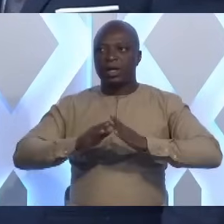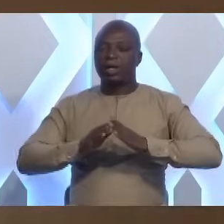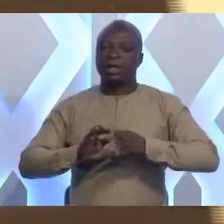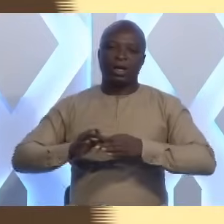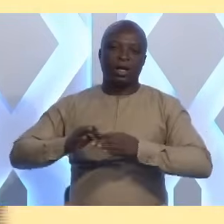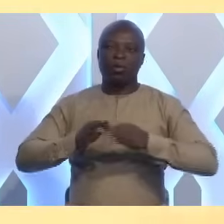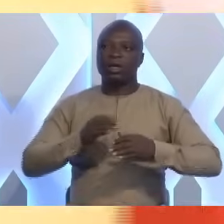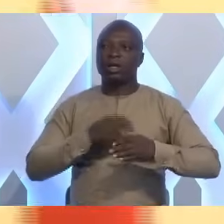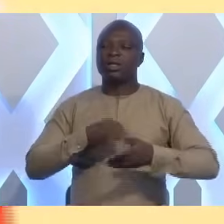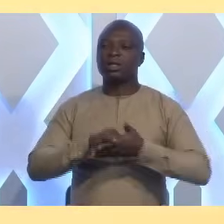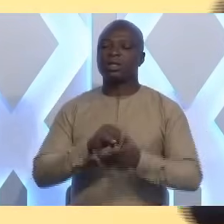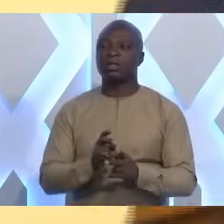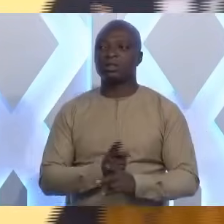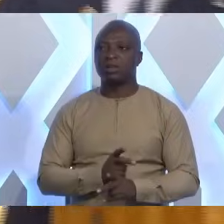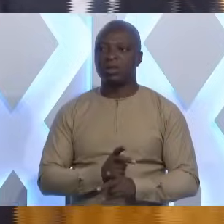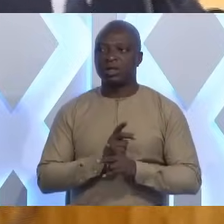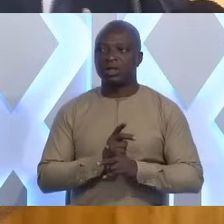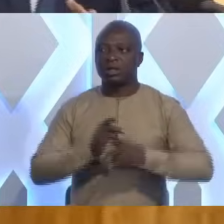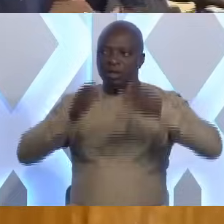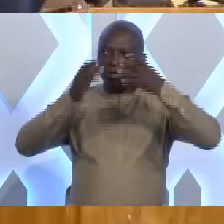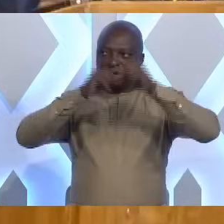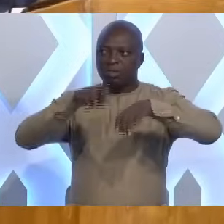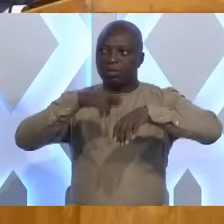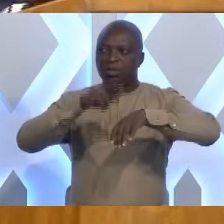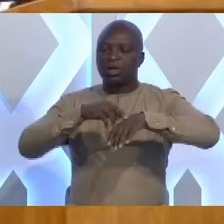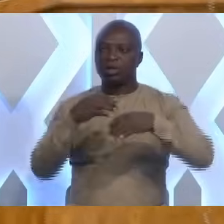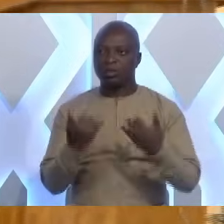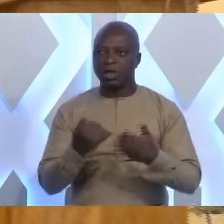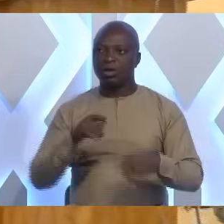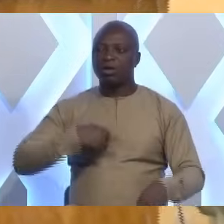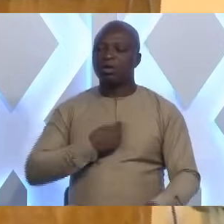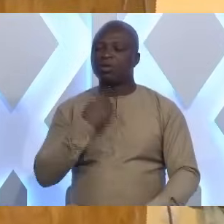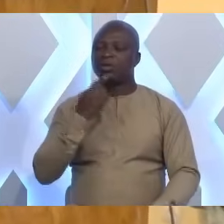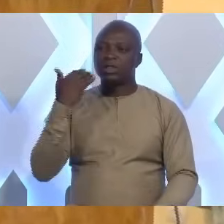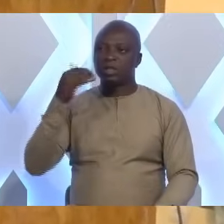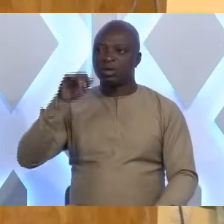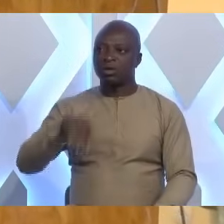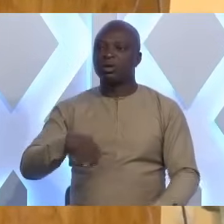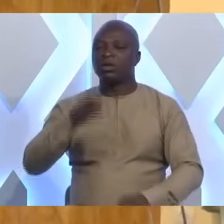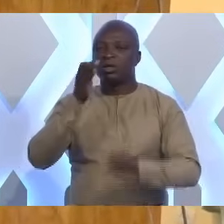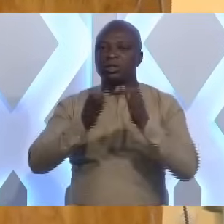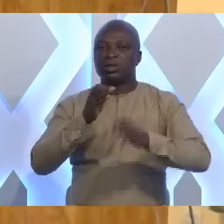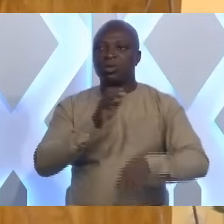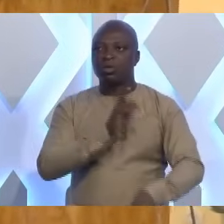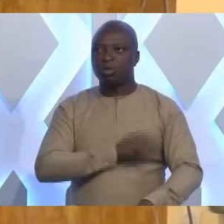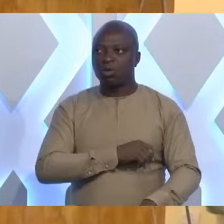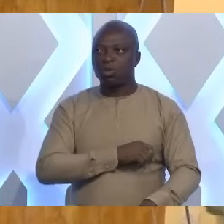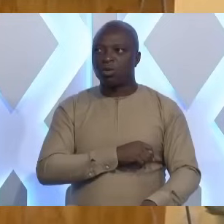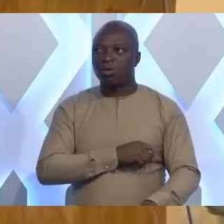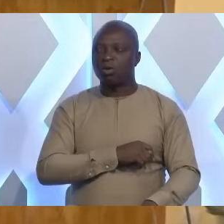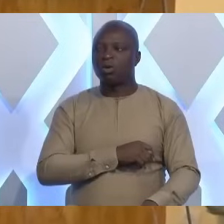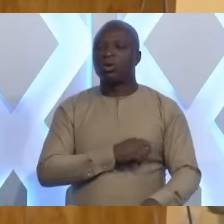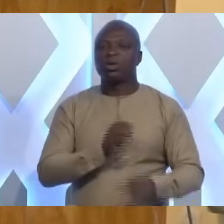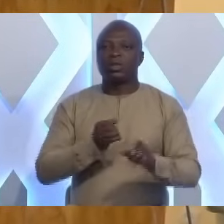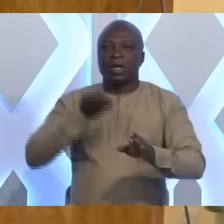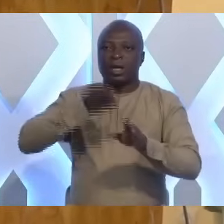et la stabilité. Le président de la République tout à l'heure vous disait que si le Togo ne s'engageait pas à vous